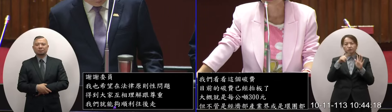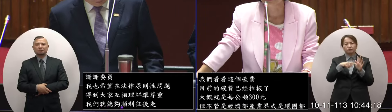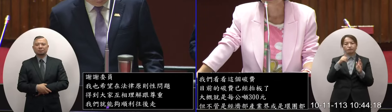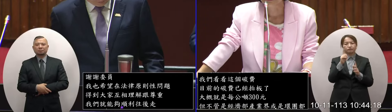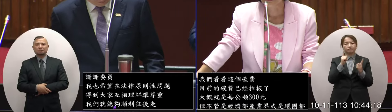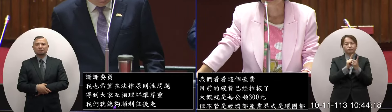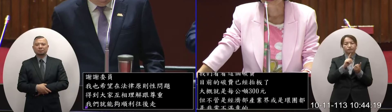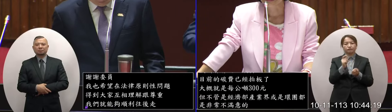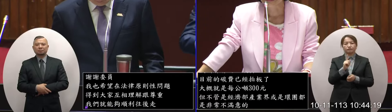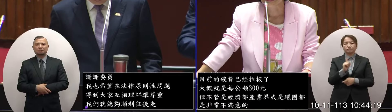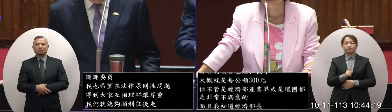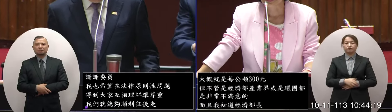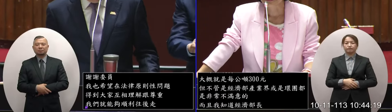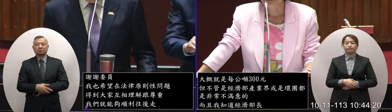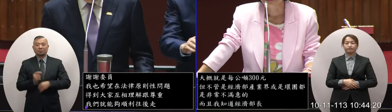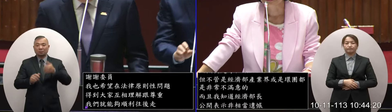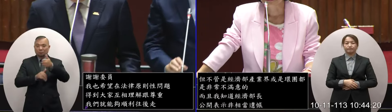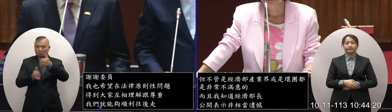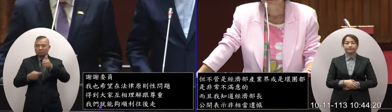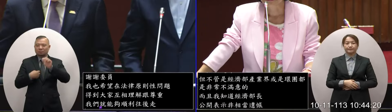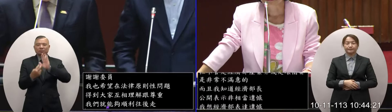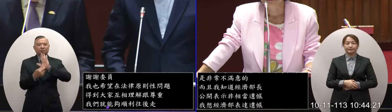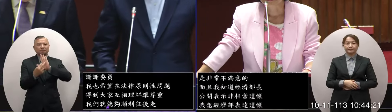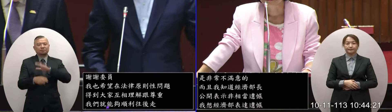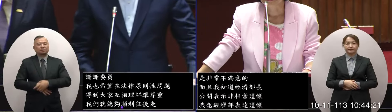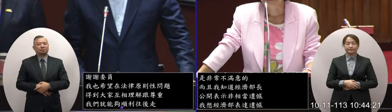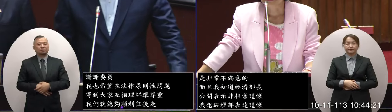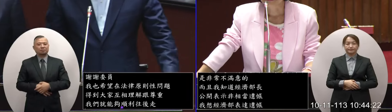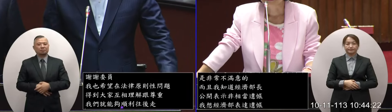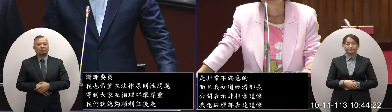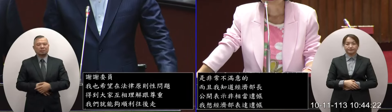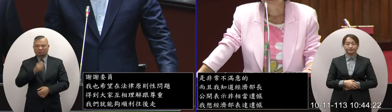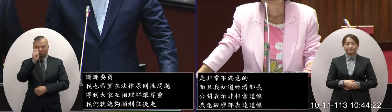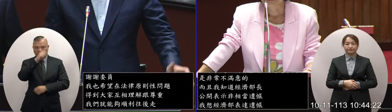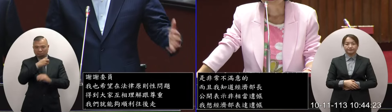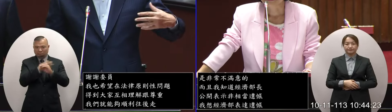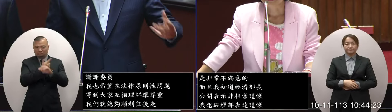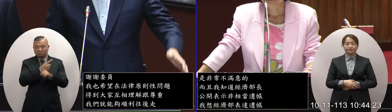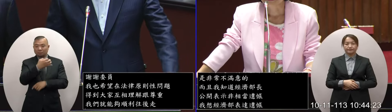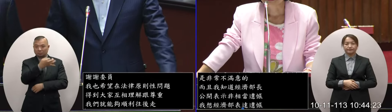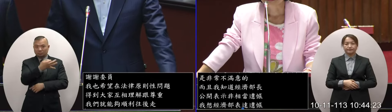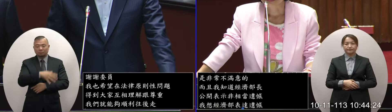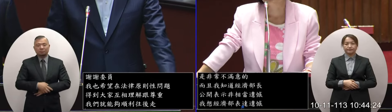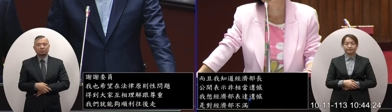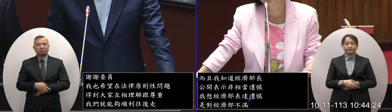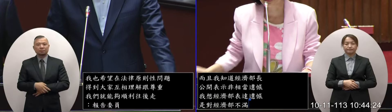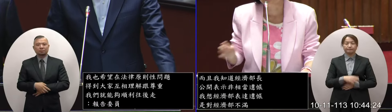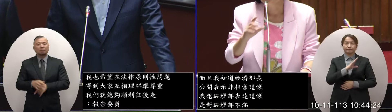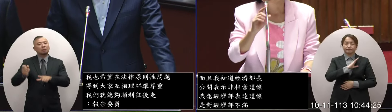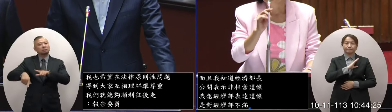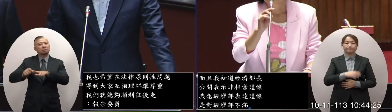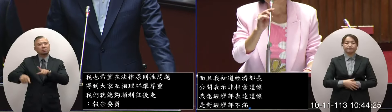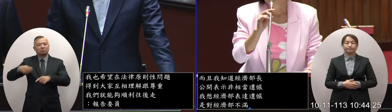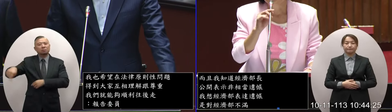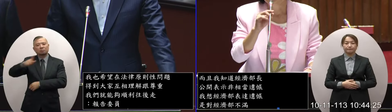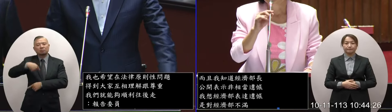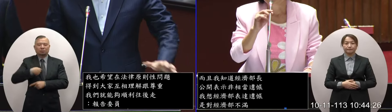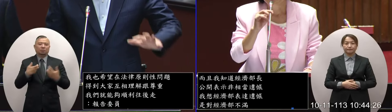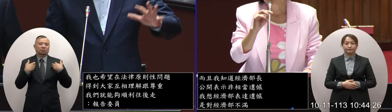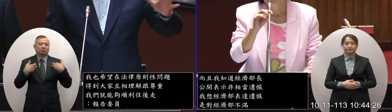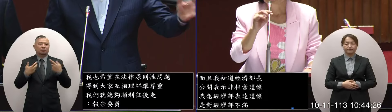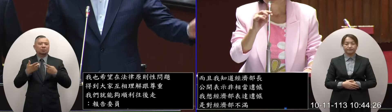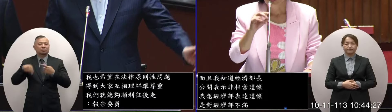憾？ 报告委员，我想这个碳费的部分呢，我们还是因为企业是我们在 照顾，当然是了。 那环境